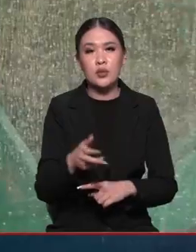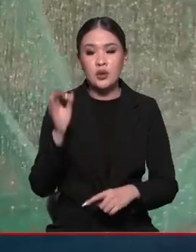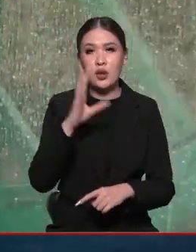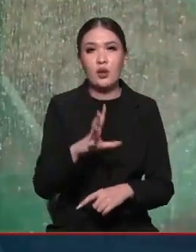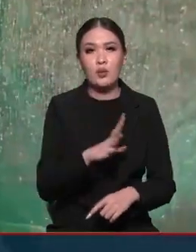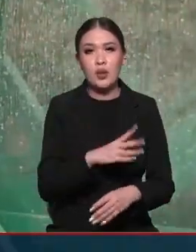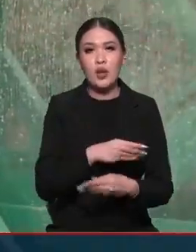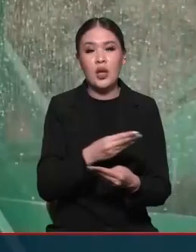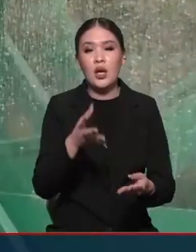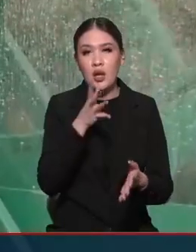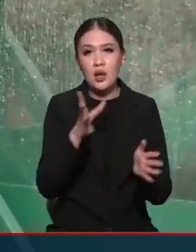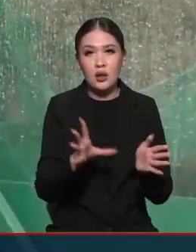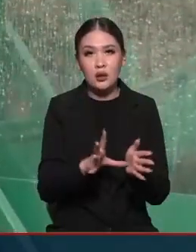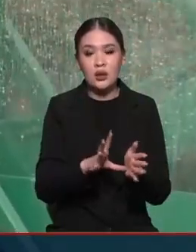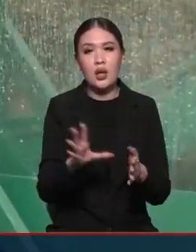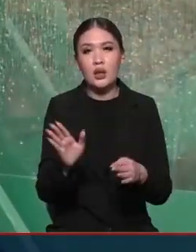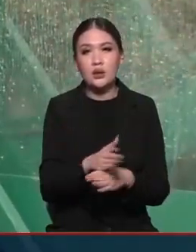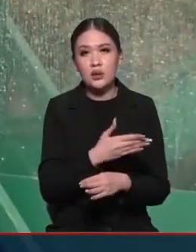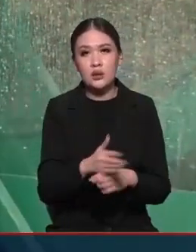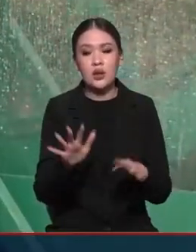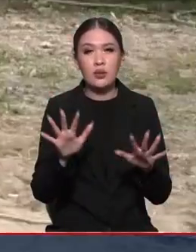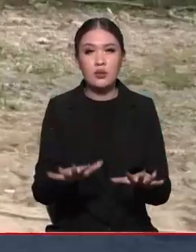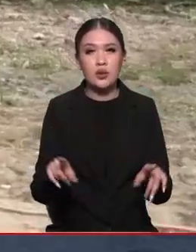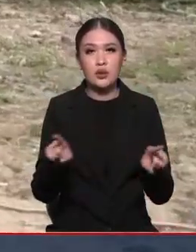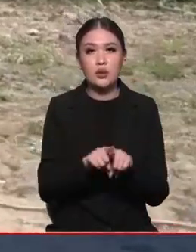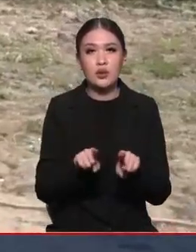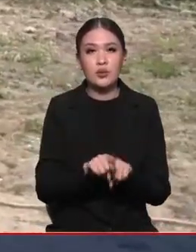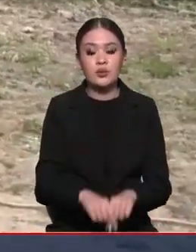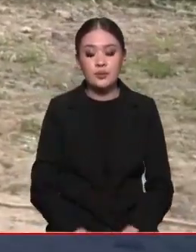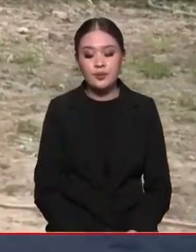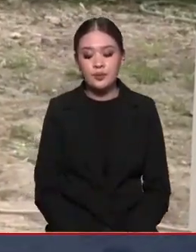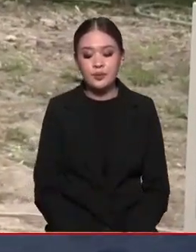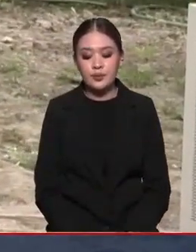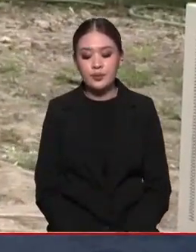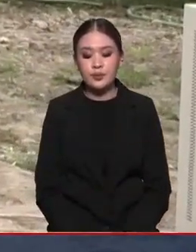обеспечения электроснабжения отдельных населенных пунктов.